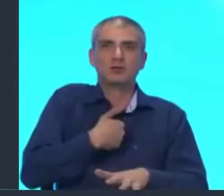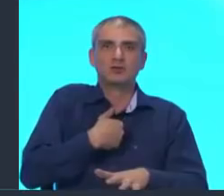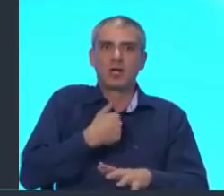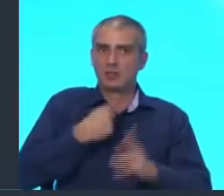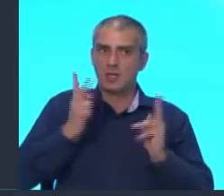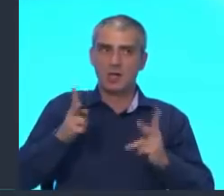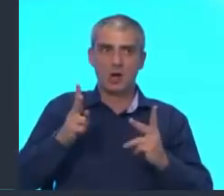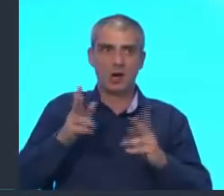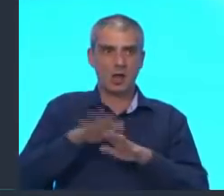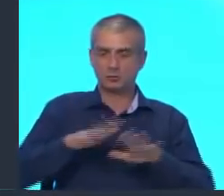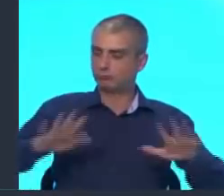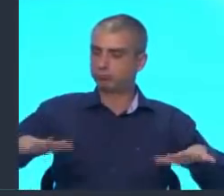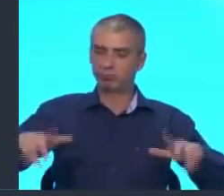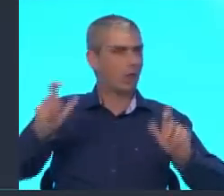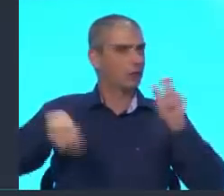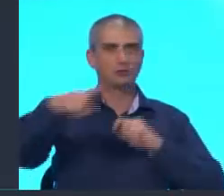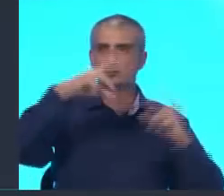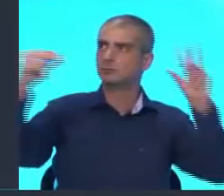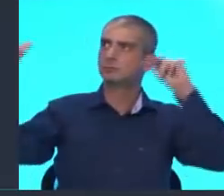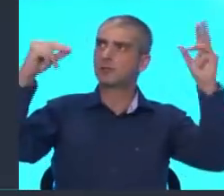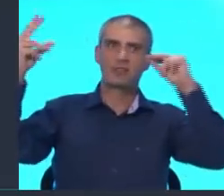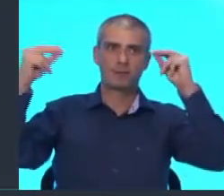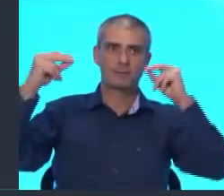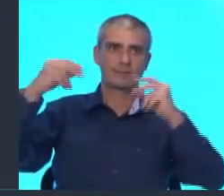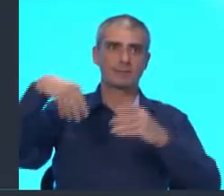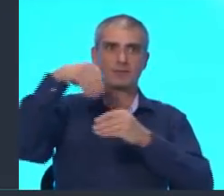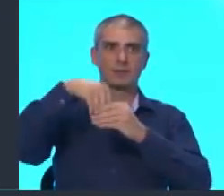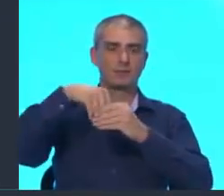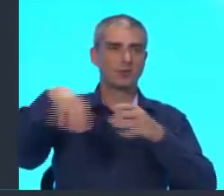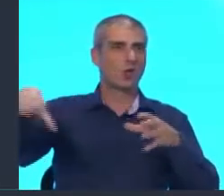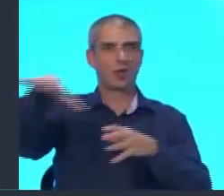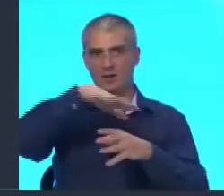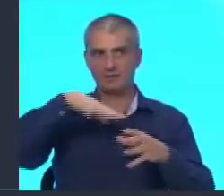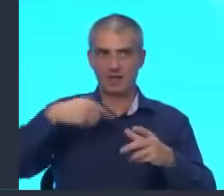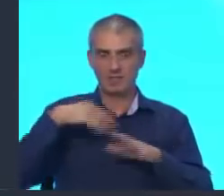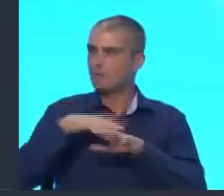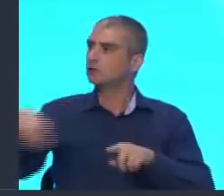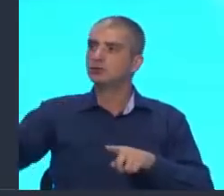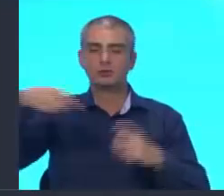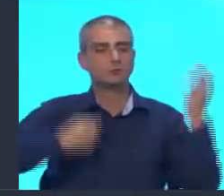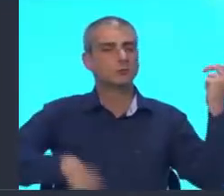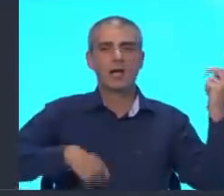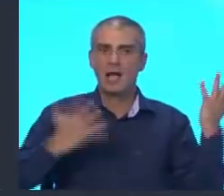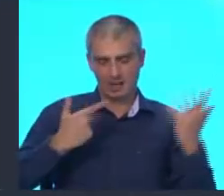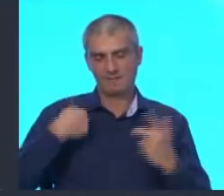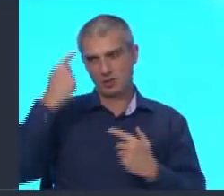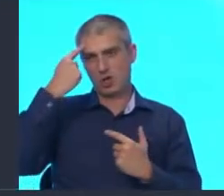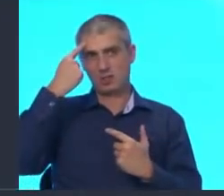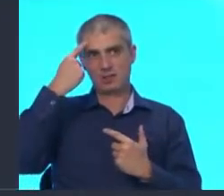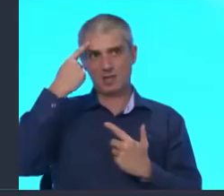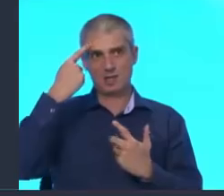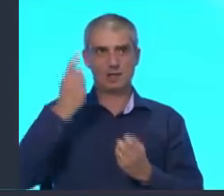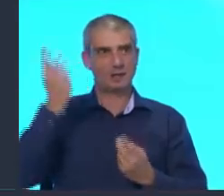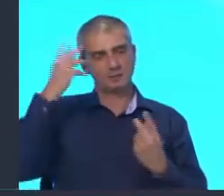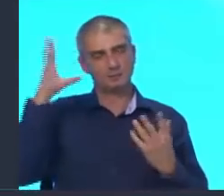להנגיש רעידות של אנשים מדברים. בתוך הרכב אני מנגיש מה הם מנגנים, ובעצם ככה אני יודע להפיק מה אני